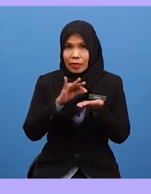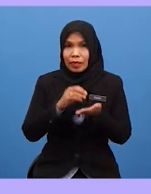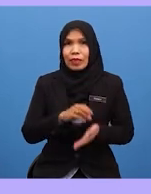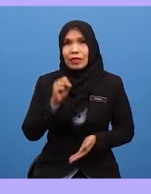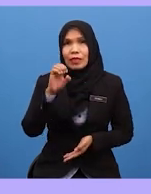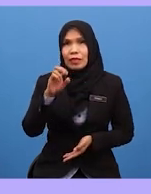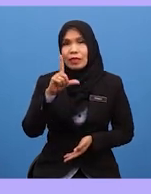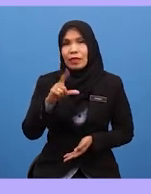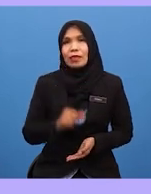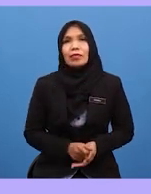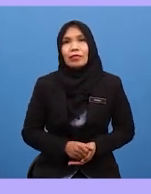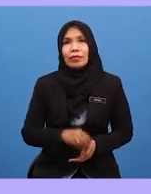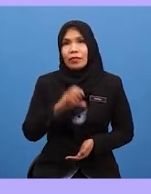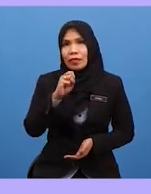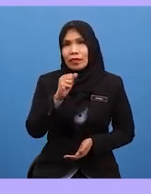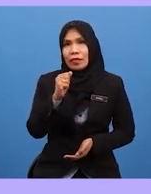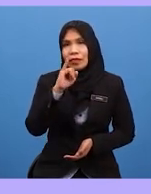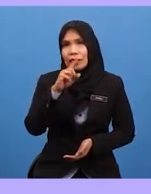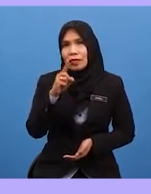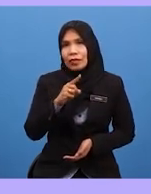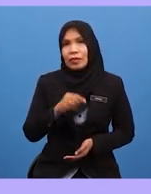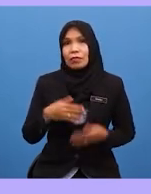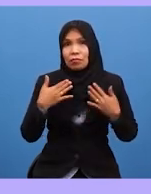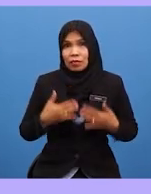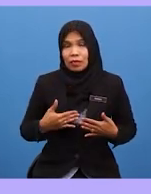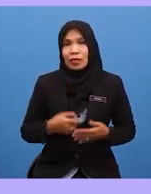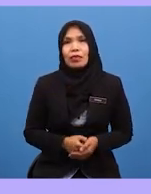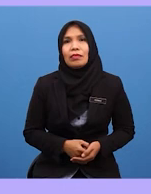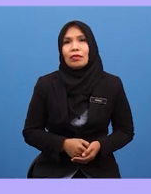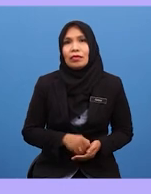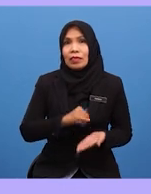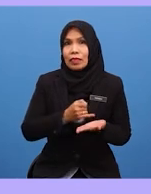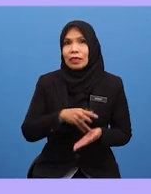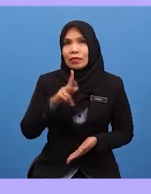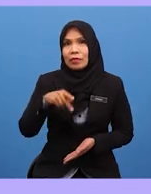padu dan juga jisim badan.